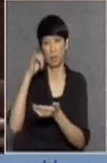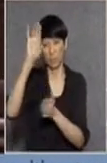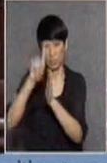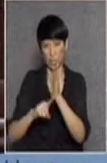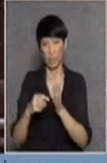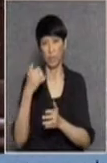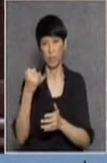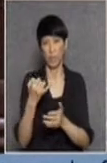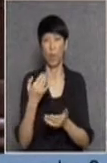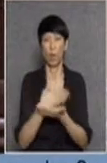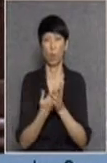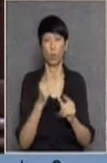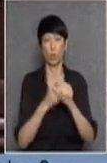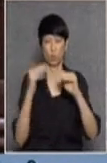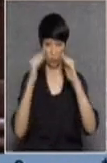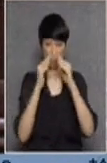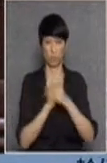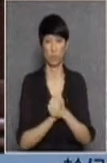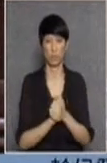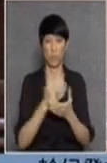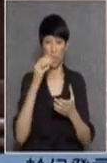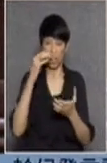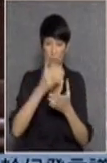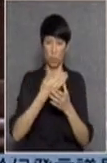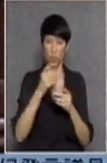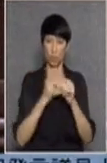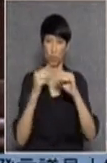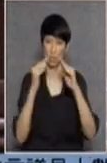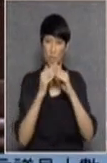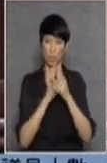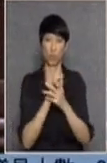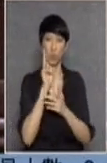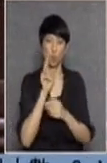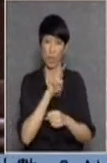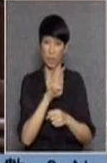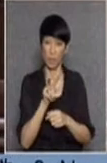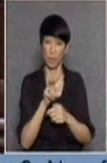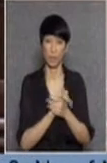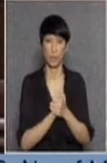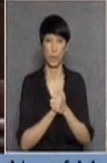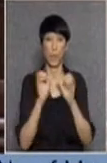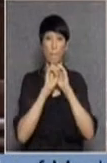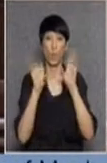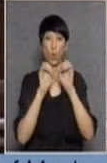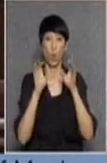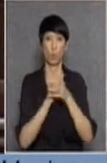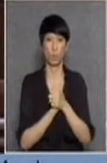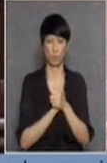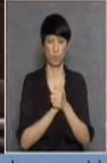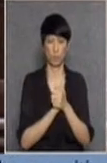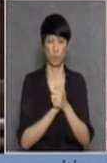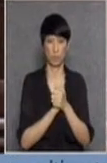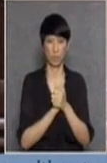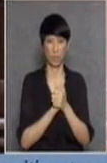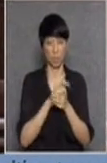一定不少係中產㗎啦。因為中產如果你睇一睇嗰個報告呢，細心消